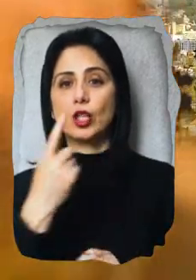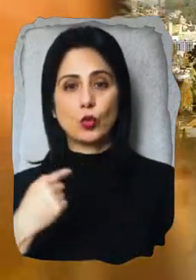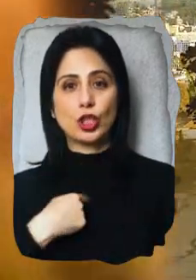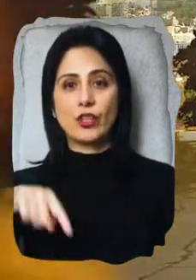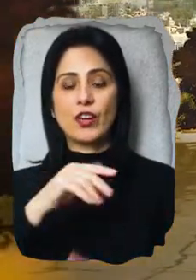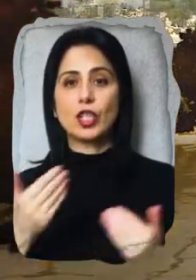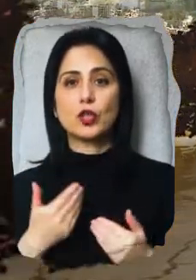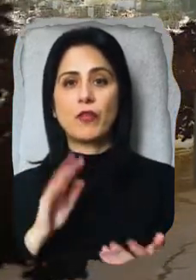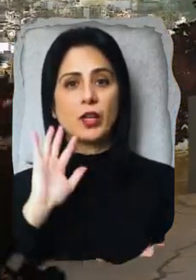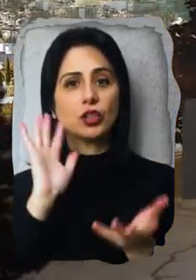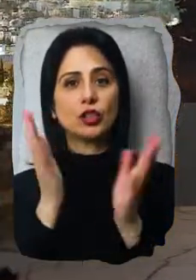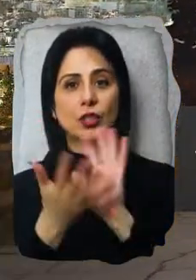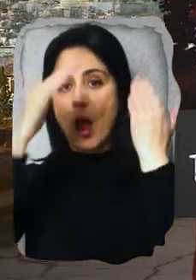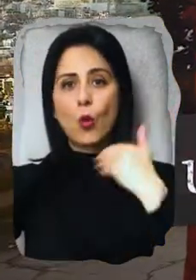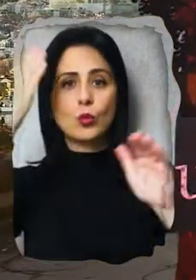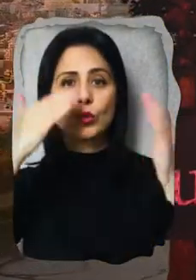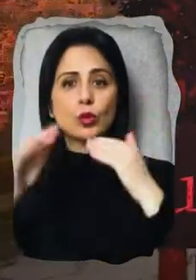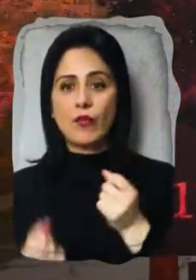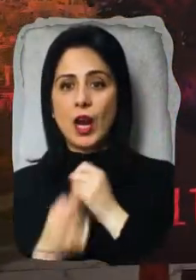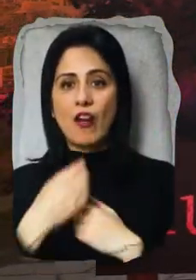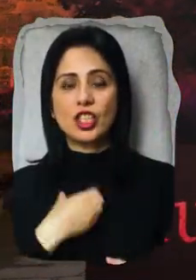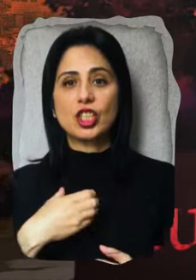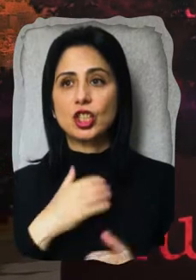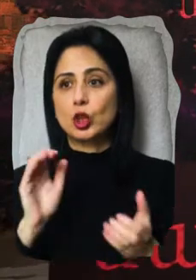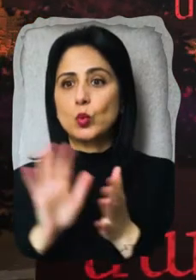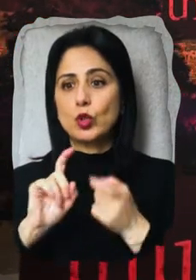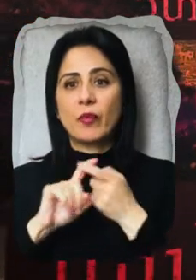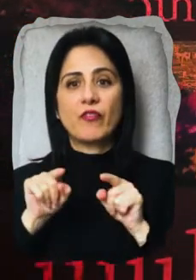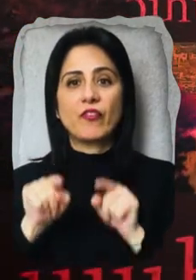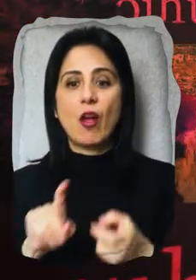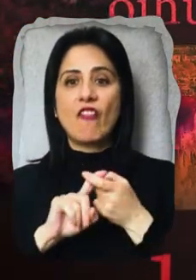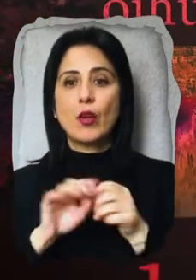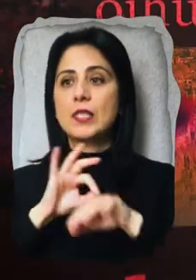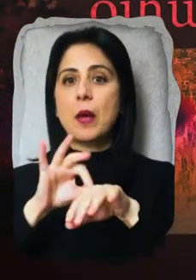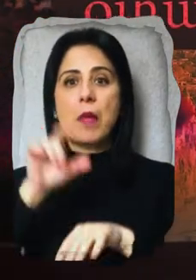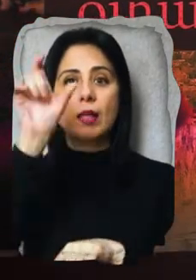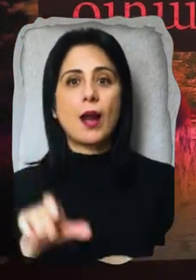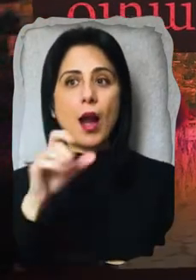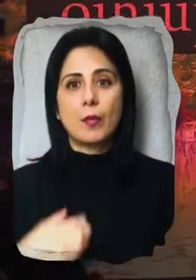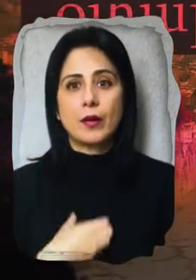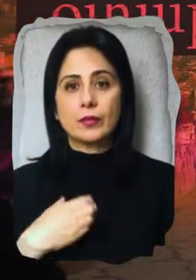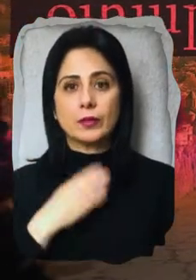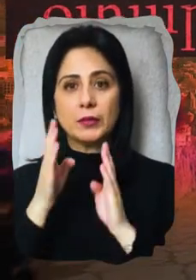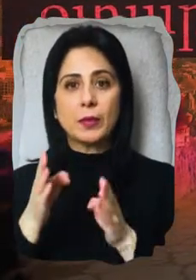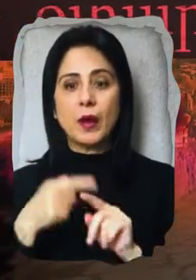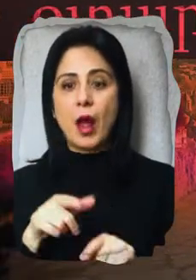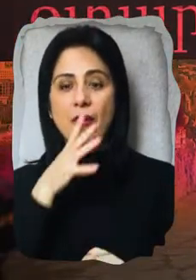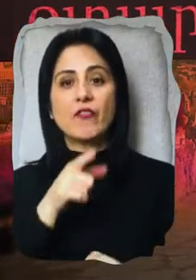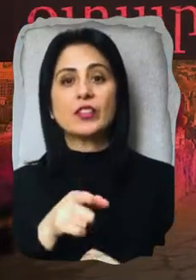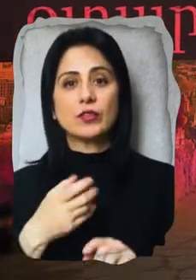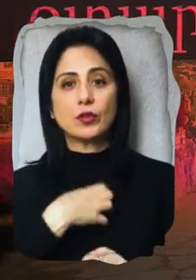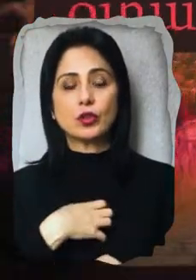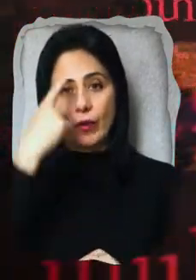COVID-19-ը փոխեց յուրաքանչյուրիս կյանքը, առաջացավ վախ, օտար վիրուսի և այդ վիրուսը գրող մարդկանց նկատմամբ։ Թեև